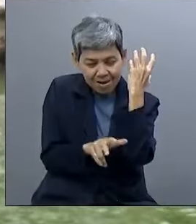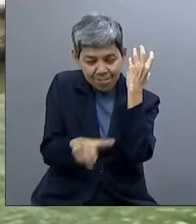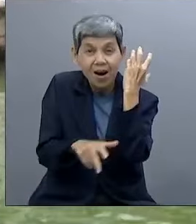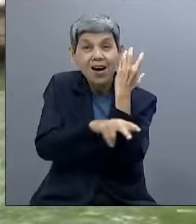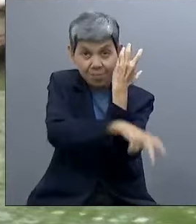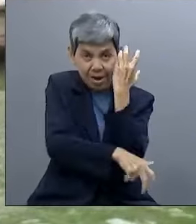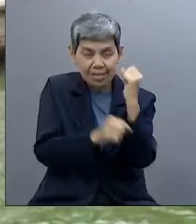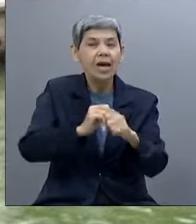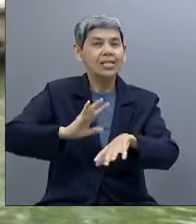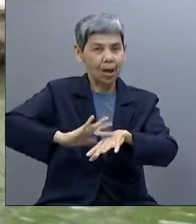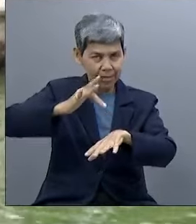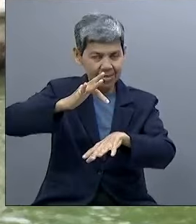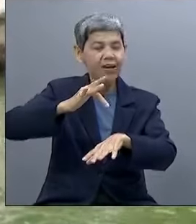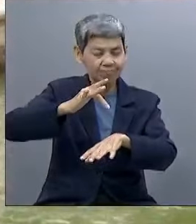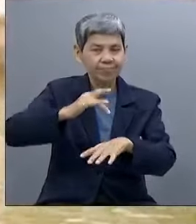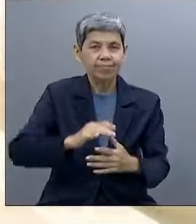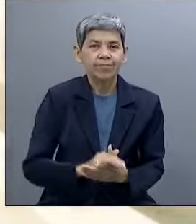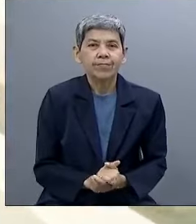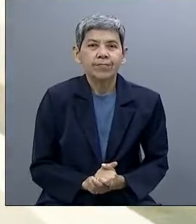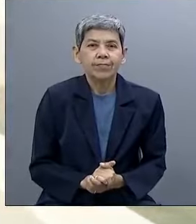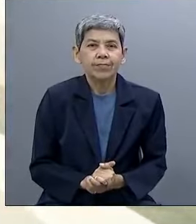รักษาธรรมชาติท้องถิ่นด้วยค่ะ